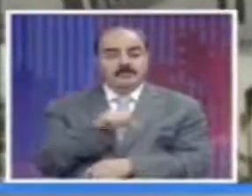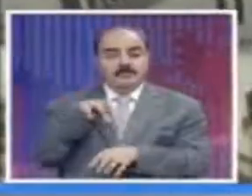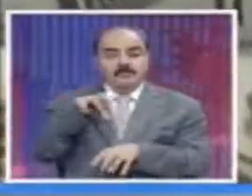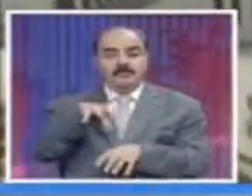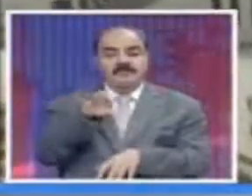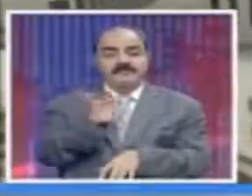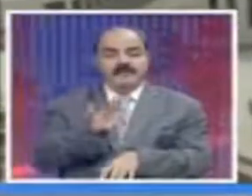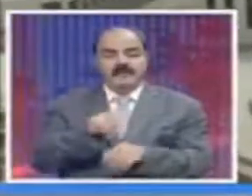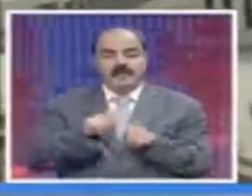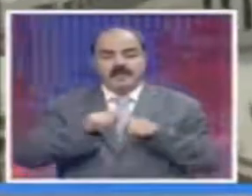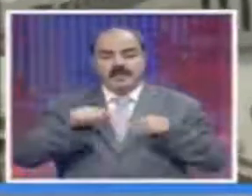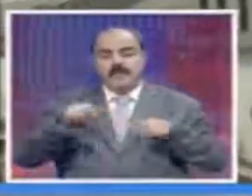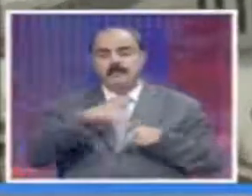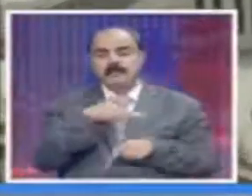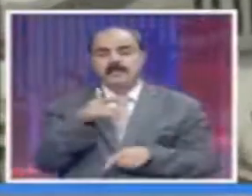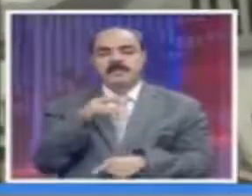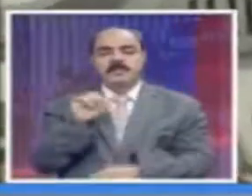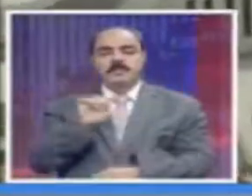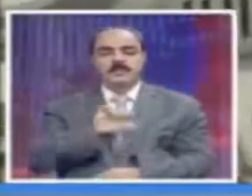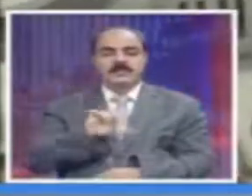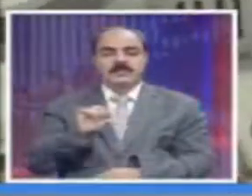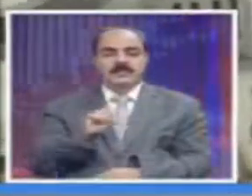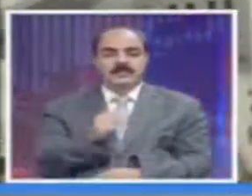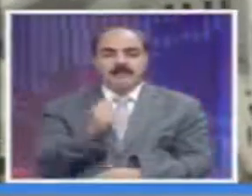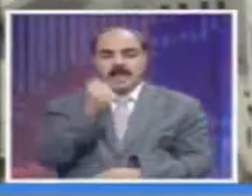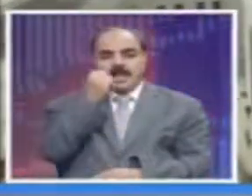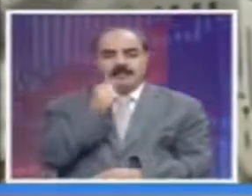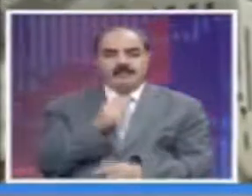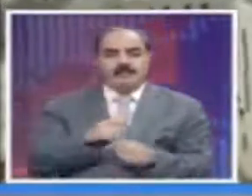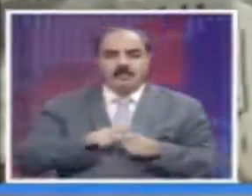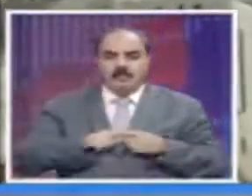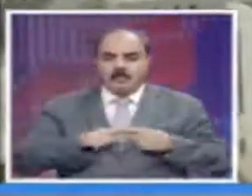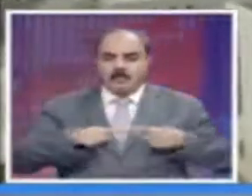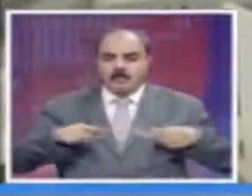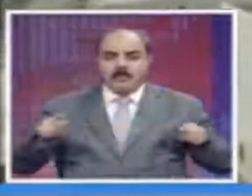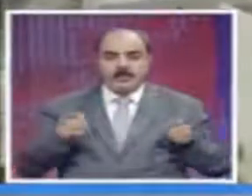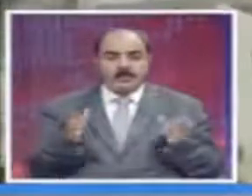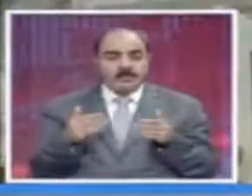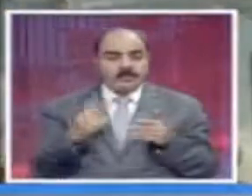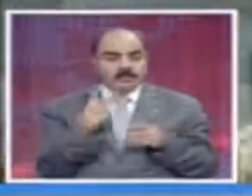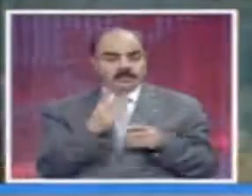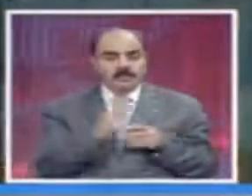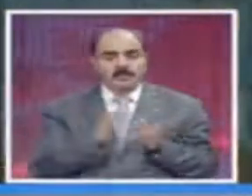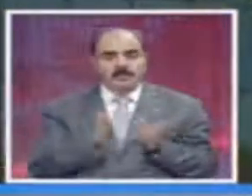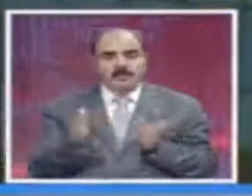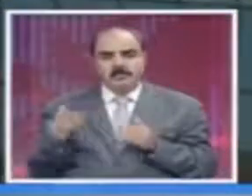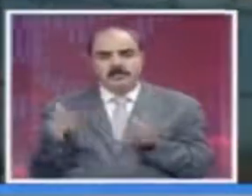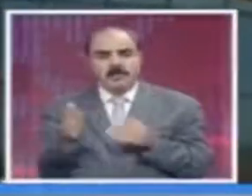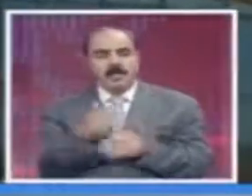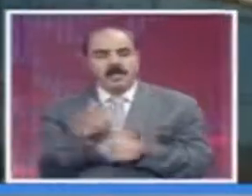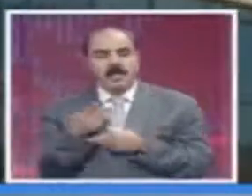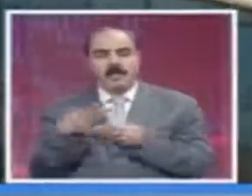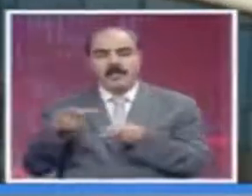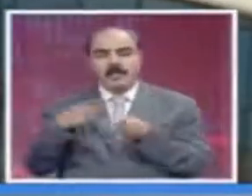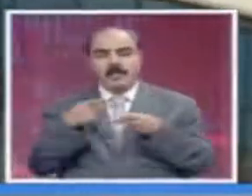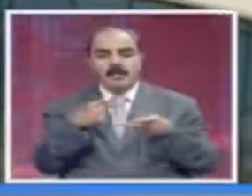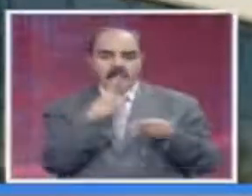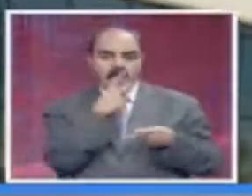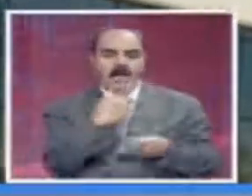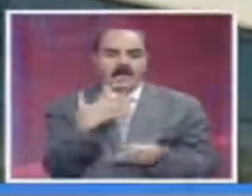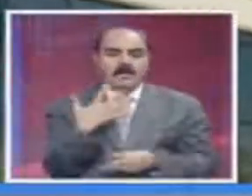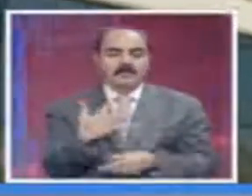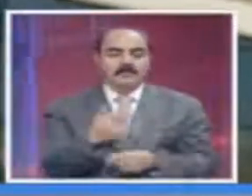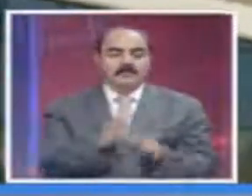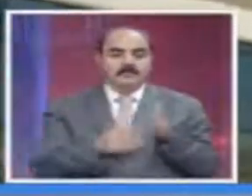الشيخ على مساحة 190,000 متر مربع، وينقسم إلى قاعدتين كبيرتين بهما 5 صالات عرض ومبنى